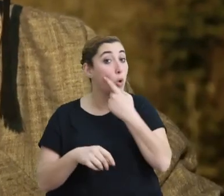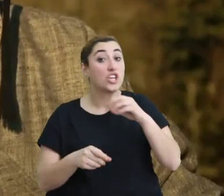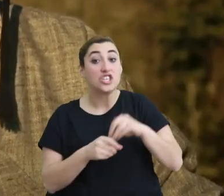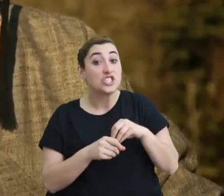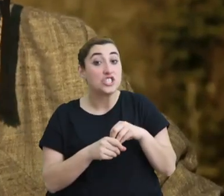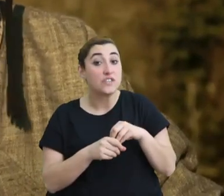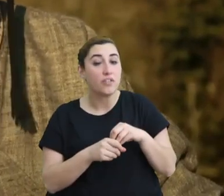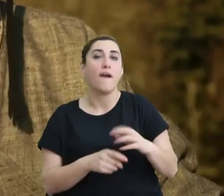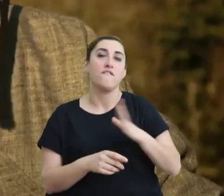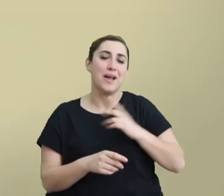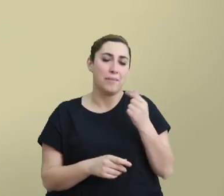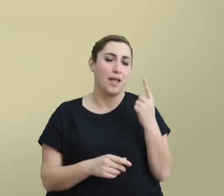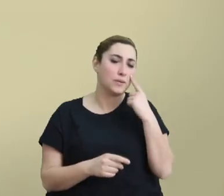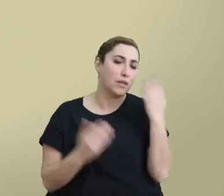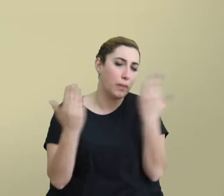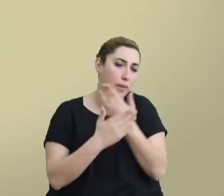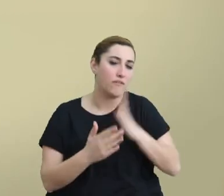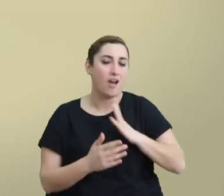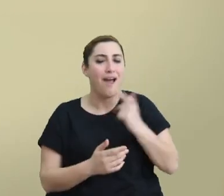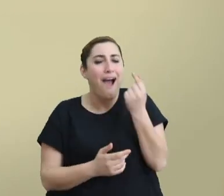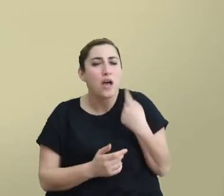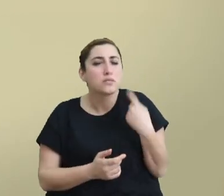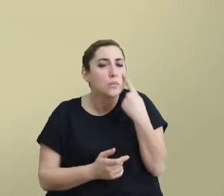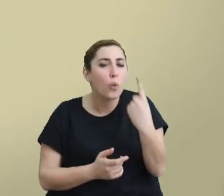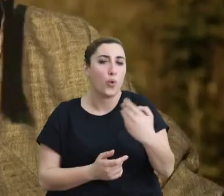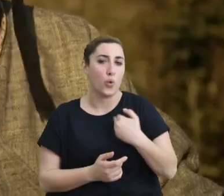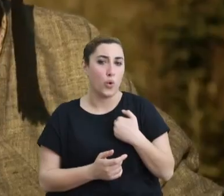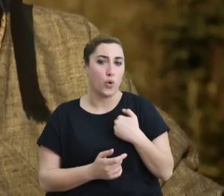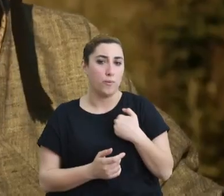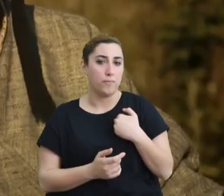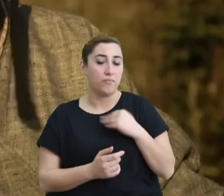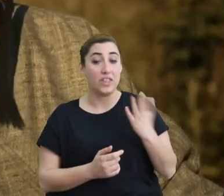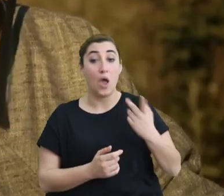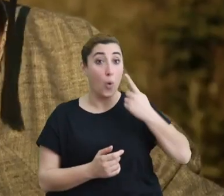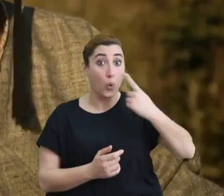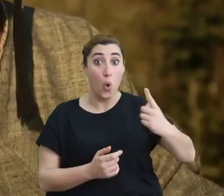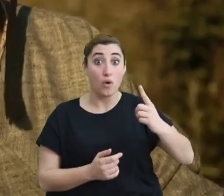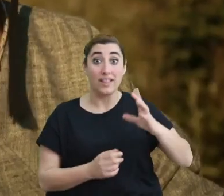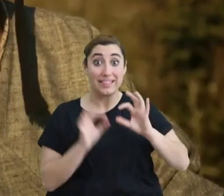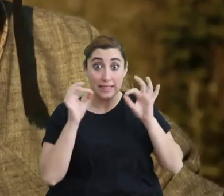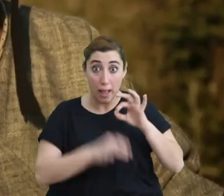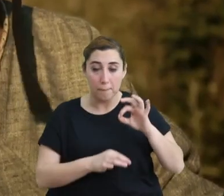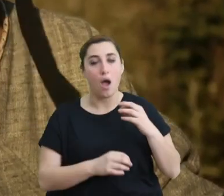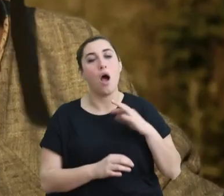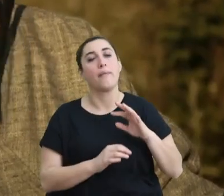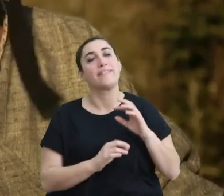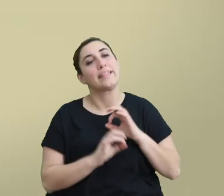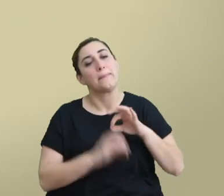gözlerimde? Vardır. Pek az görürüm. Ya görür müyüm?